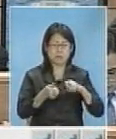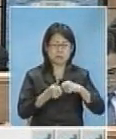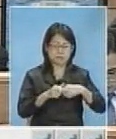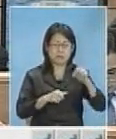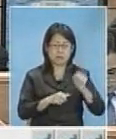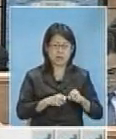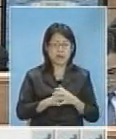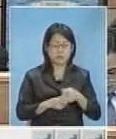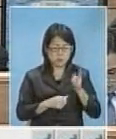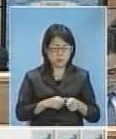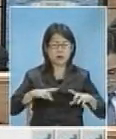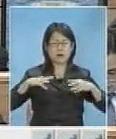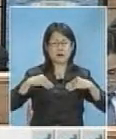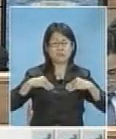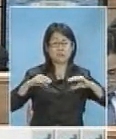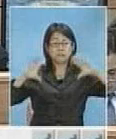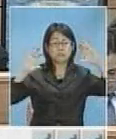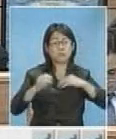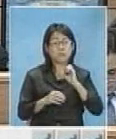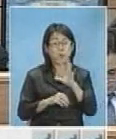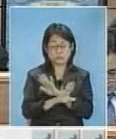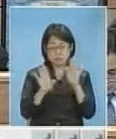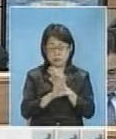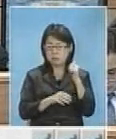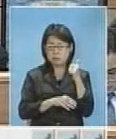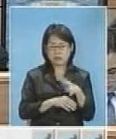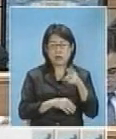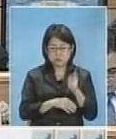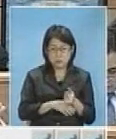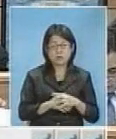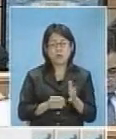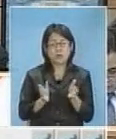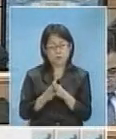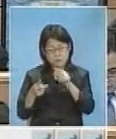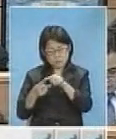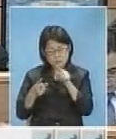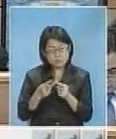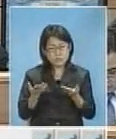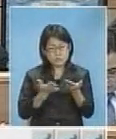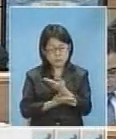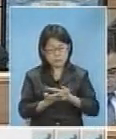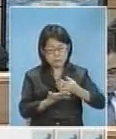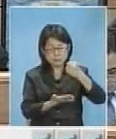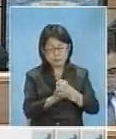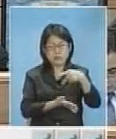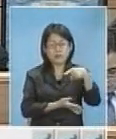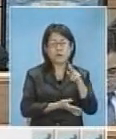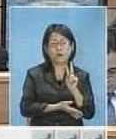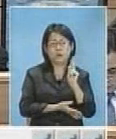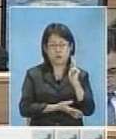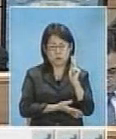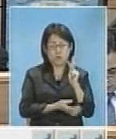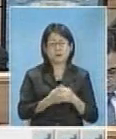หนี้ของรัฐบาลไม่ได้ทั้ง2รัฐบาลจึงได้ออกพระราชกำหนดซึ่งเป็นที่มาของการรับภาระหนี้กอง